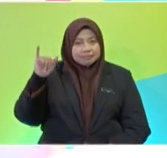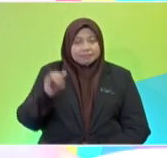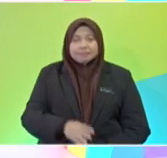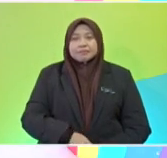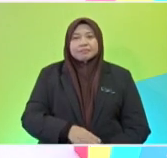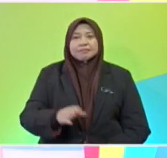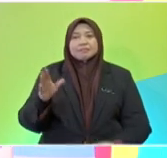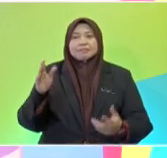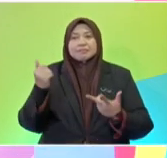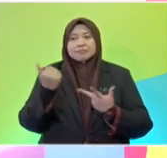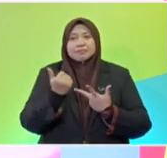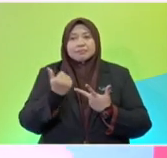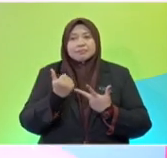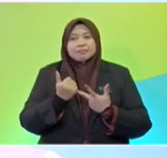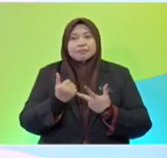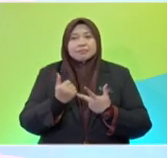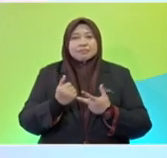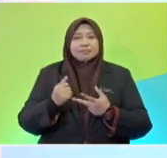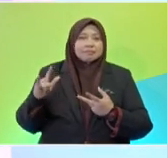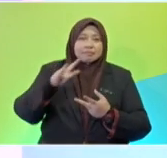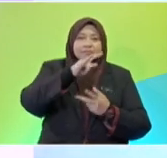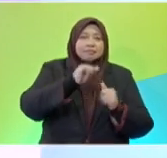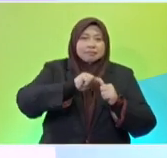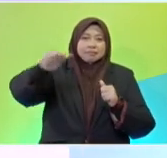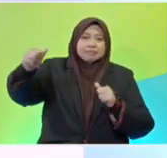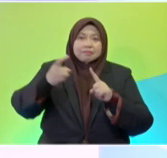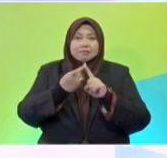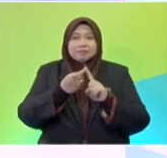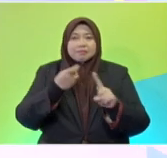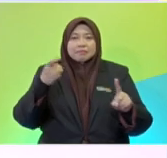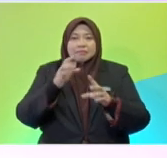yang ketiga kita terbangkan jauh dari sawah yaitu